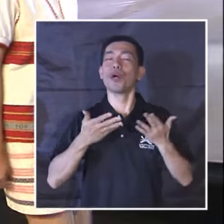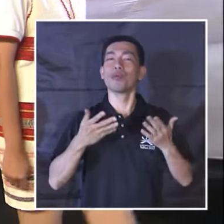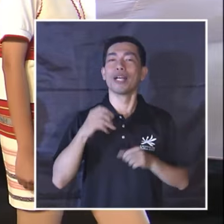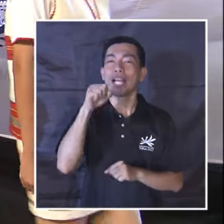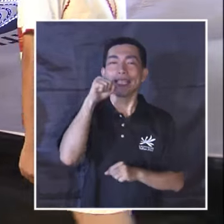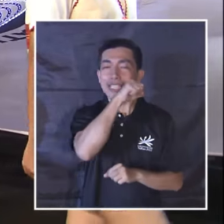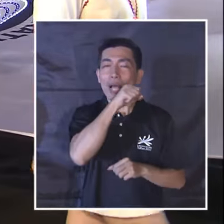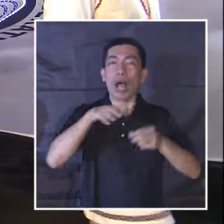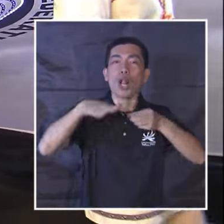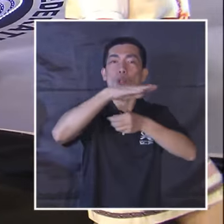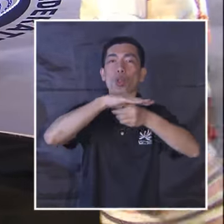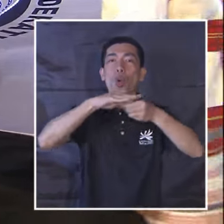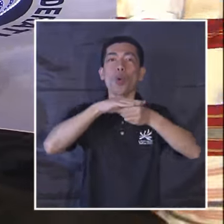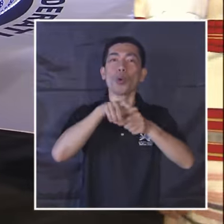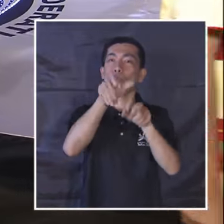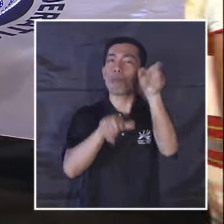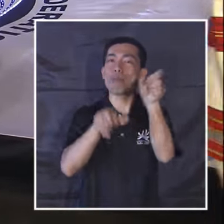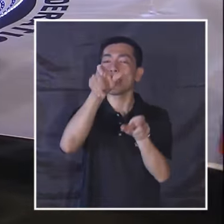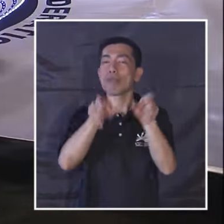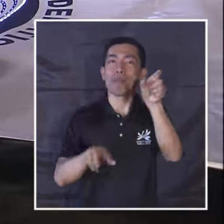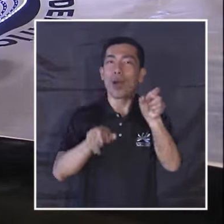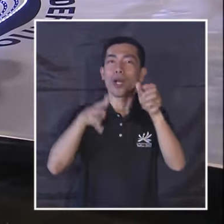装。